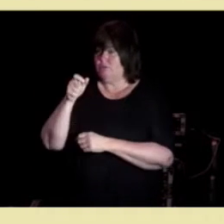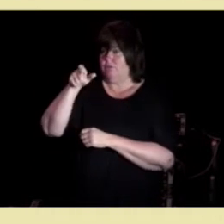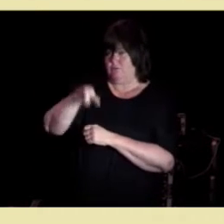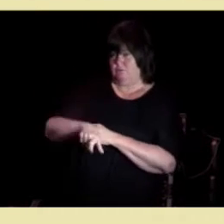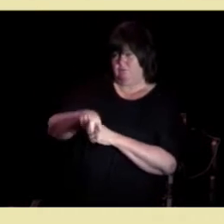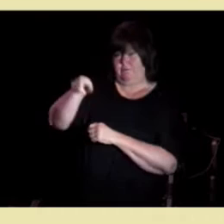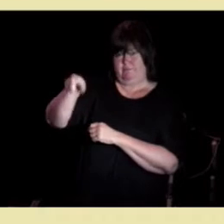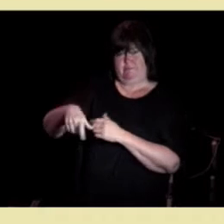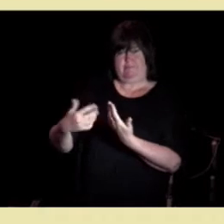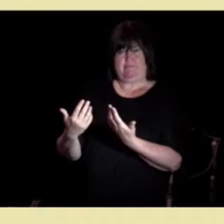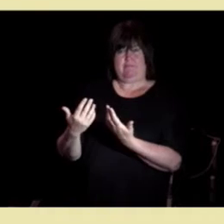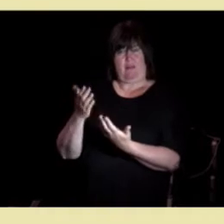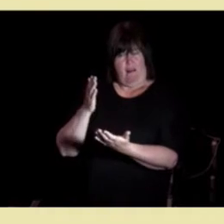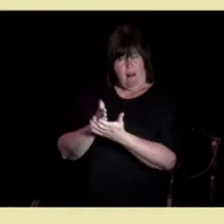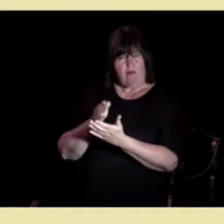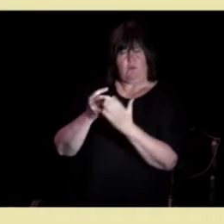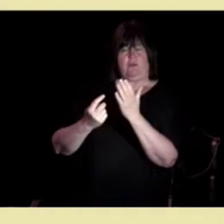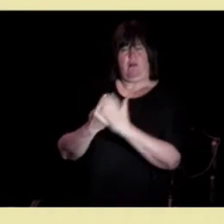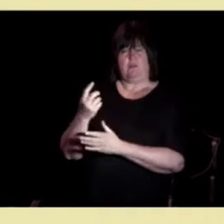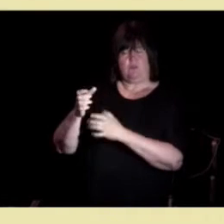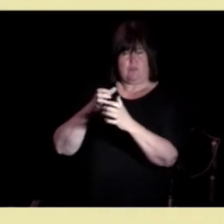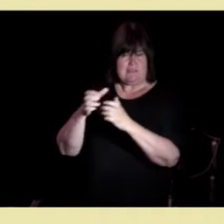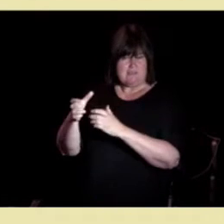i akkurat den aktuelle situasjonen.